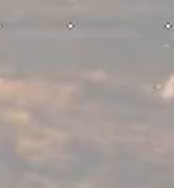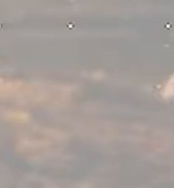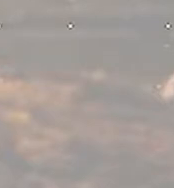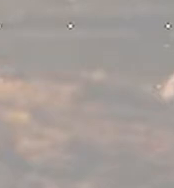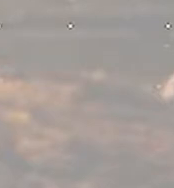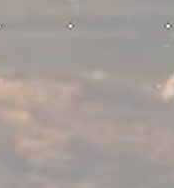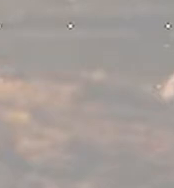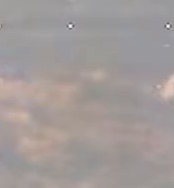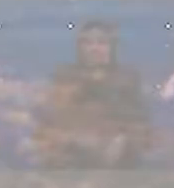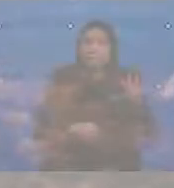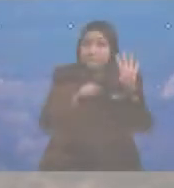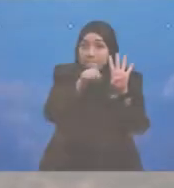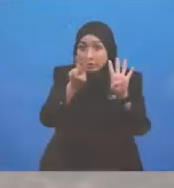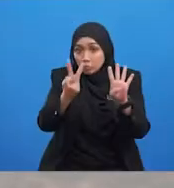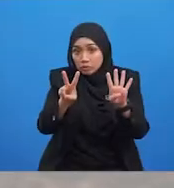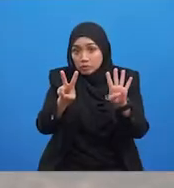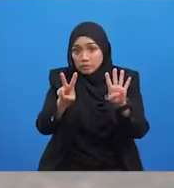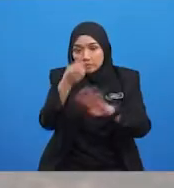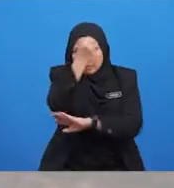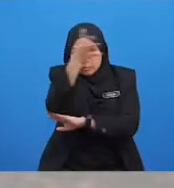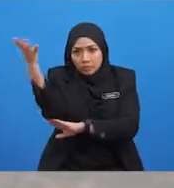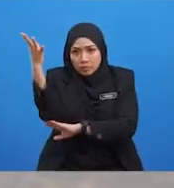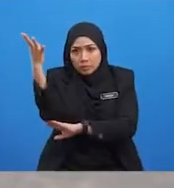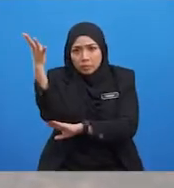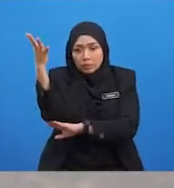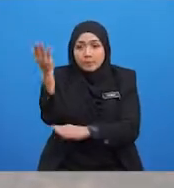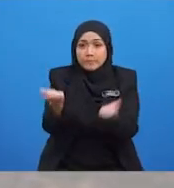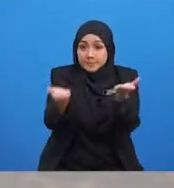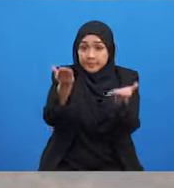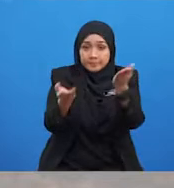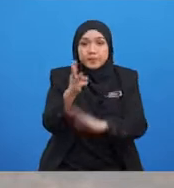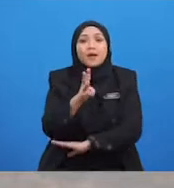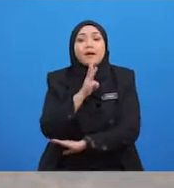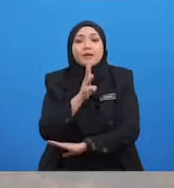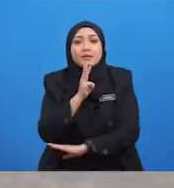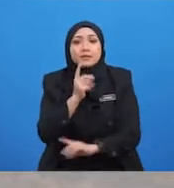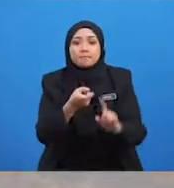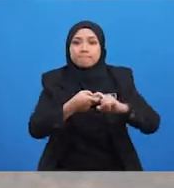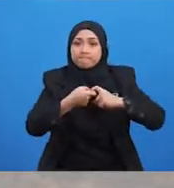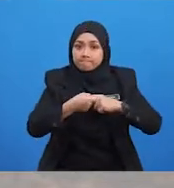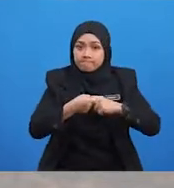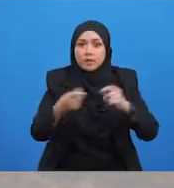Konsep keseimbangan air berkaitan dengan normohidrasi,